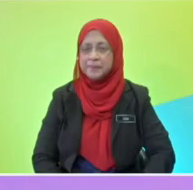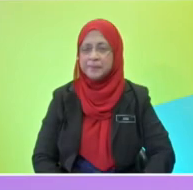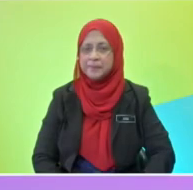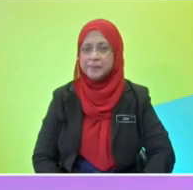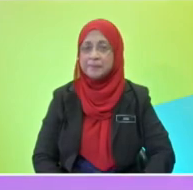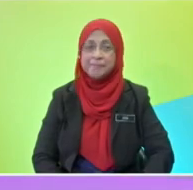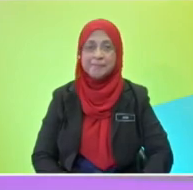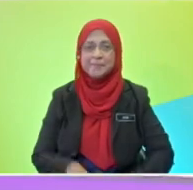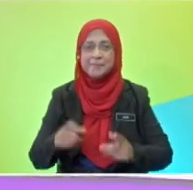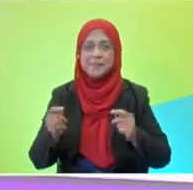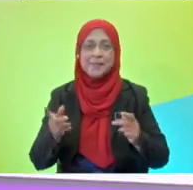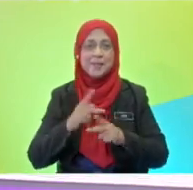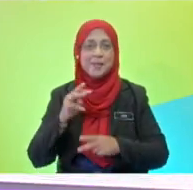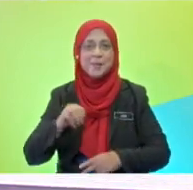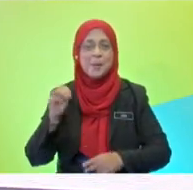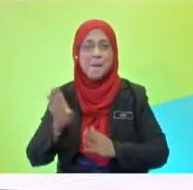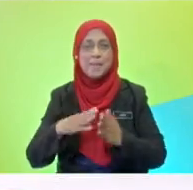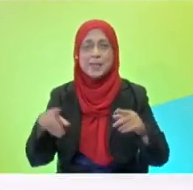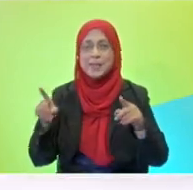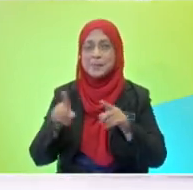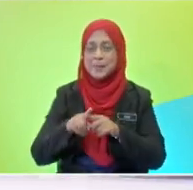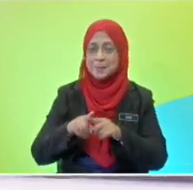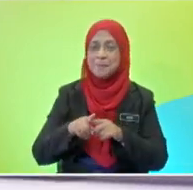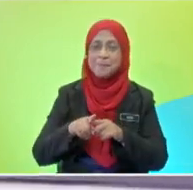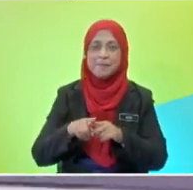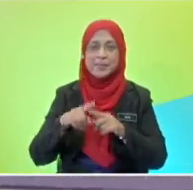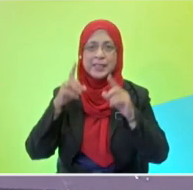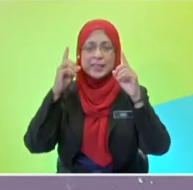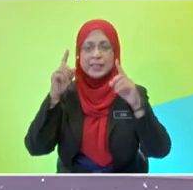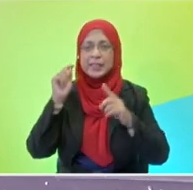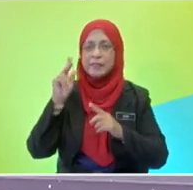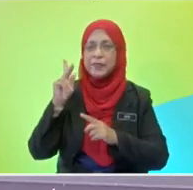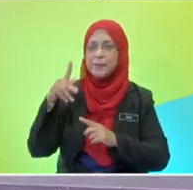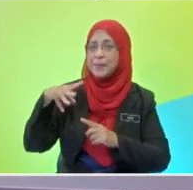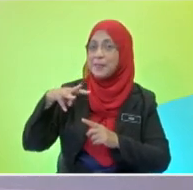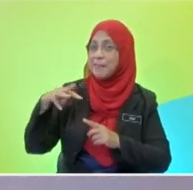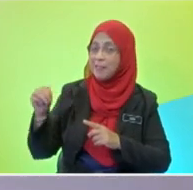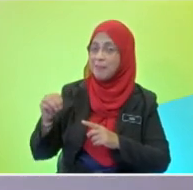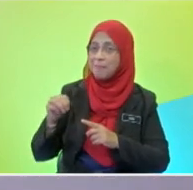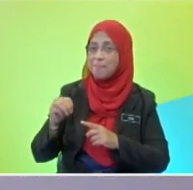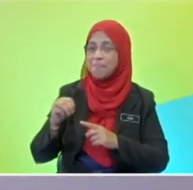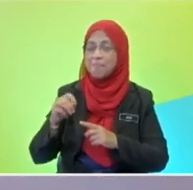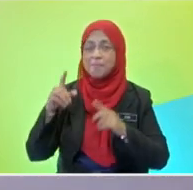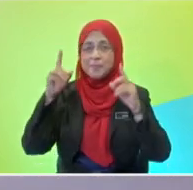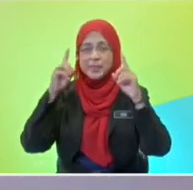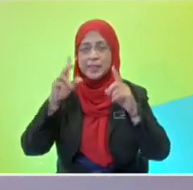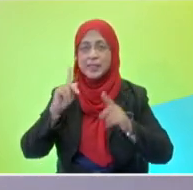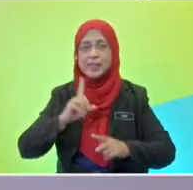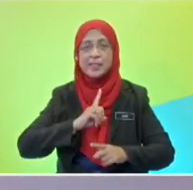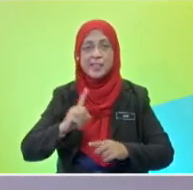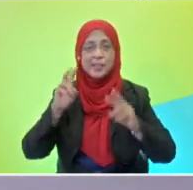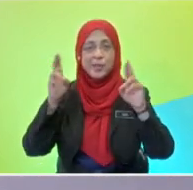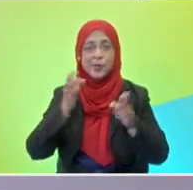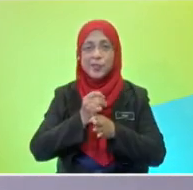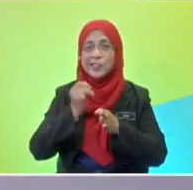Terima kasih murid-murid masih menonton surat tahap 2 Didik TV KPM bagi mata pelajaran Pendidikan Islam tajuk kita